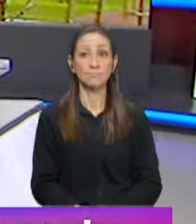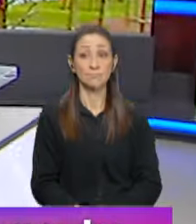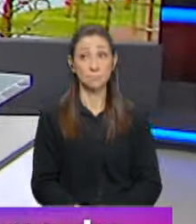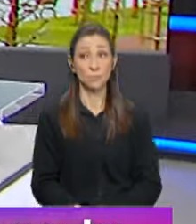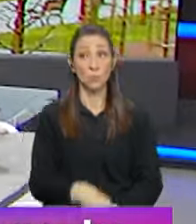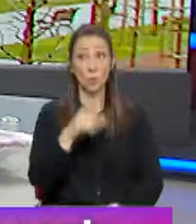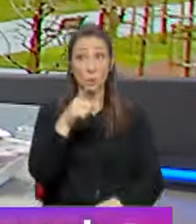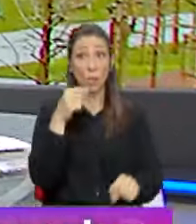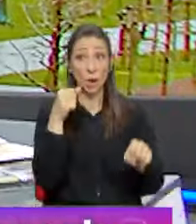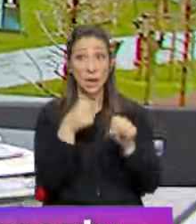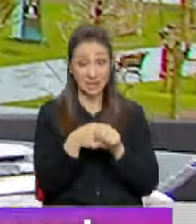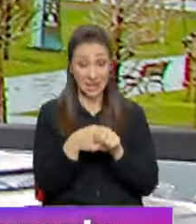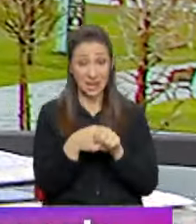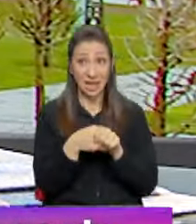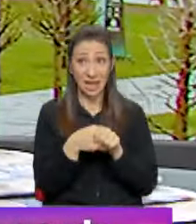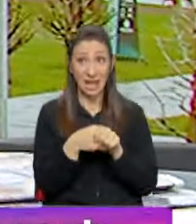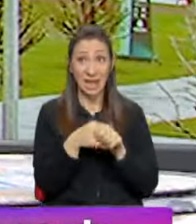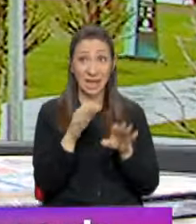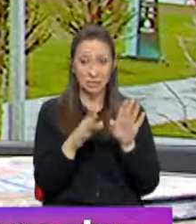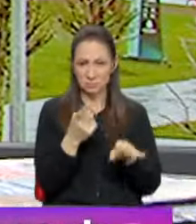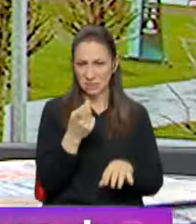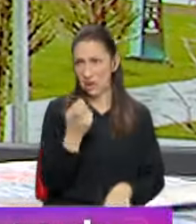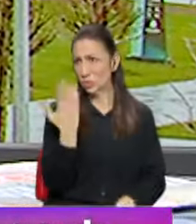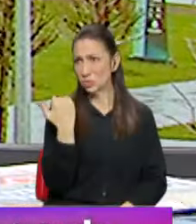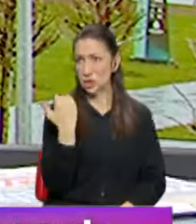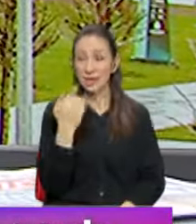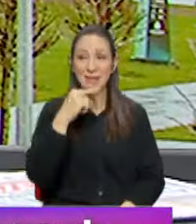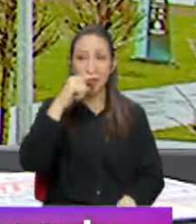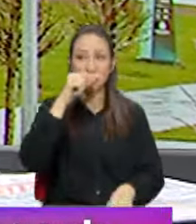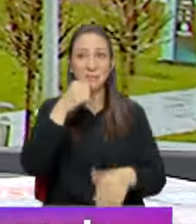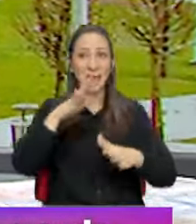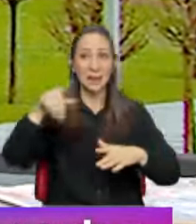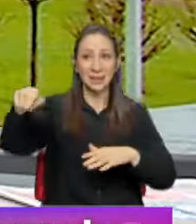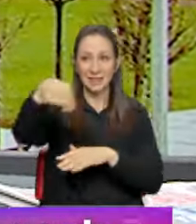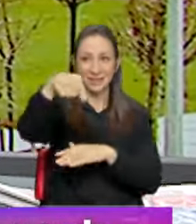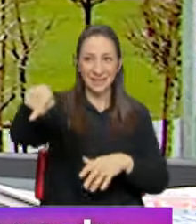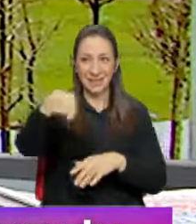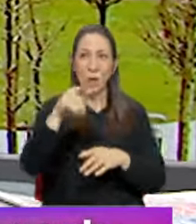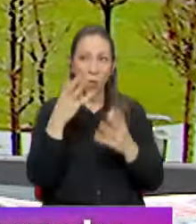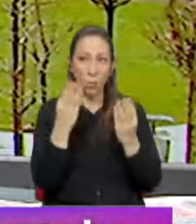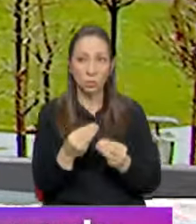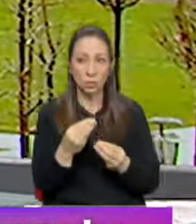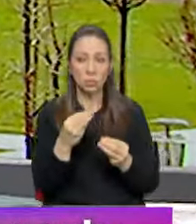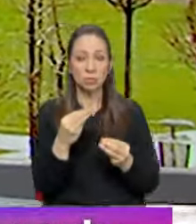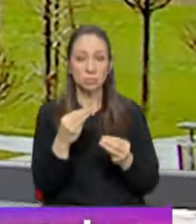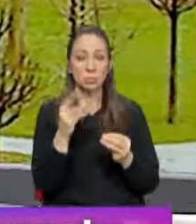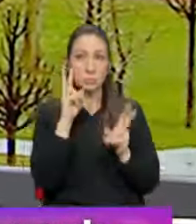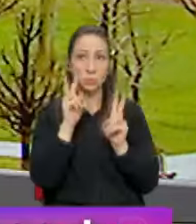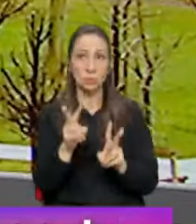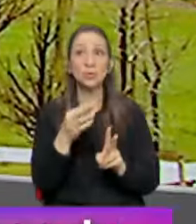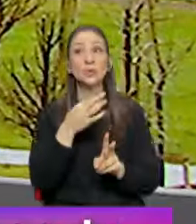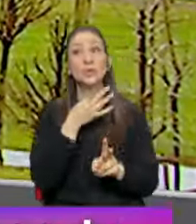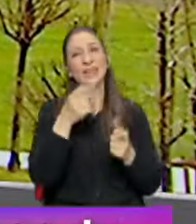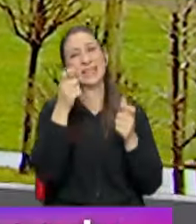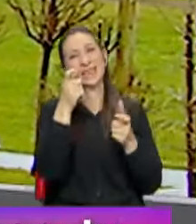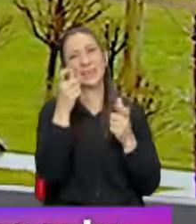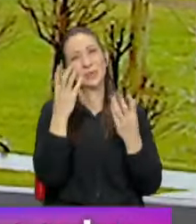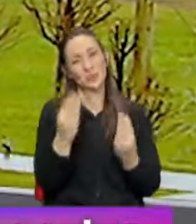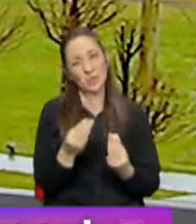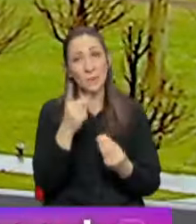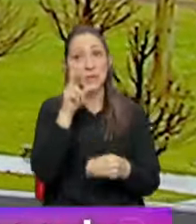Bu kazada yaklaşık bir saat önce Zeytinburnu sahil yolunda oldu, yaşandı. Lütfen dikkatli